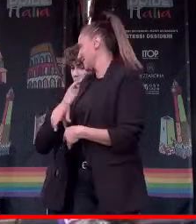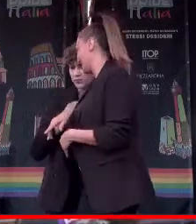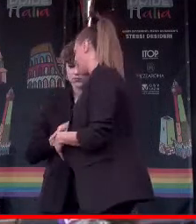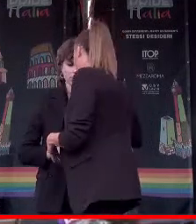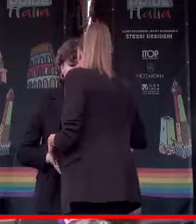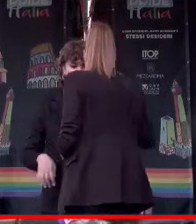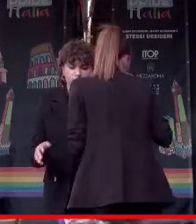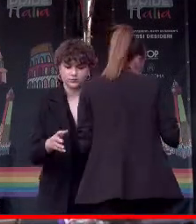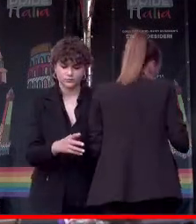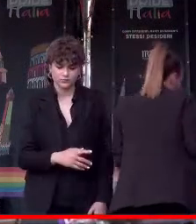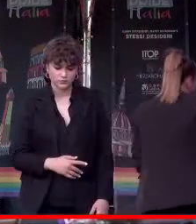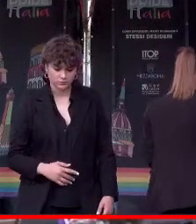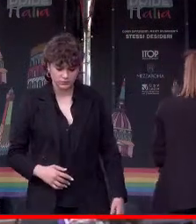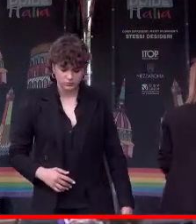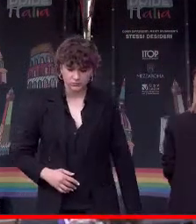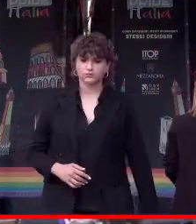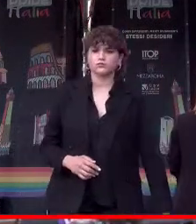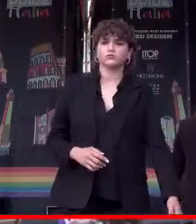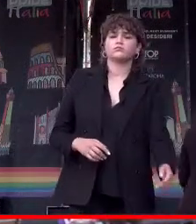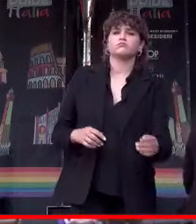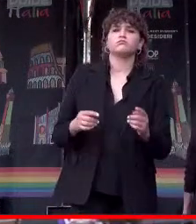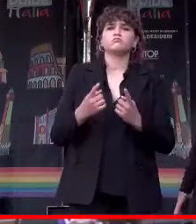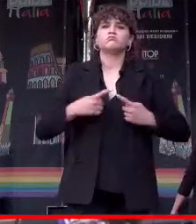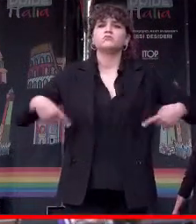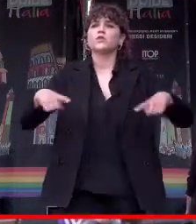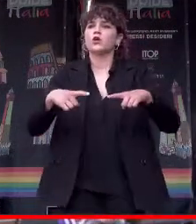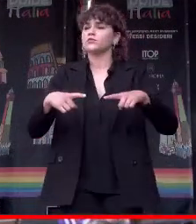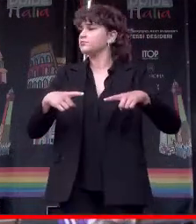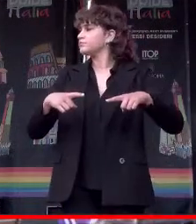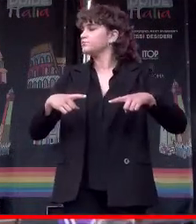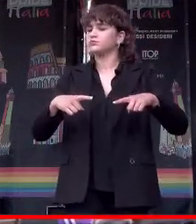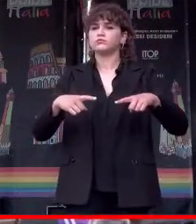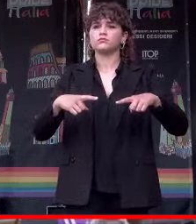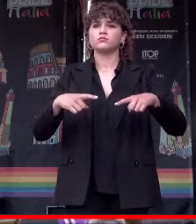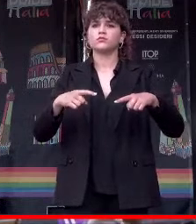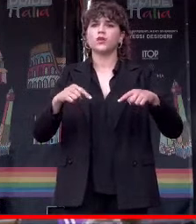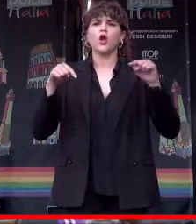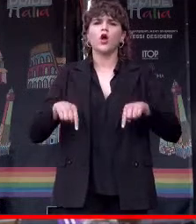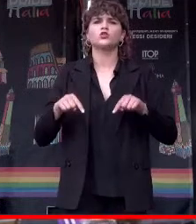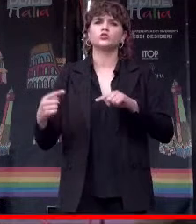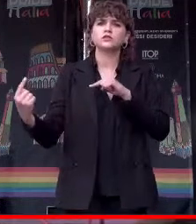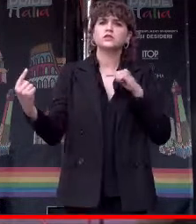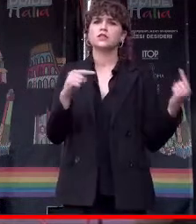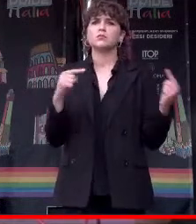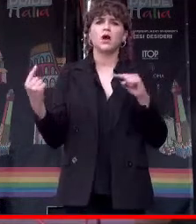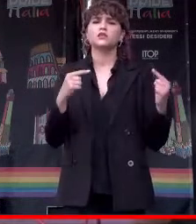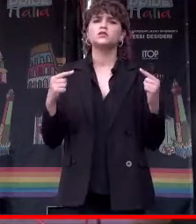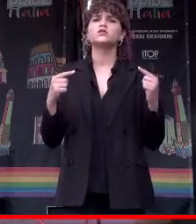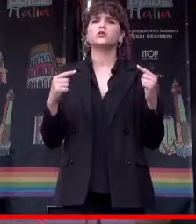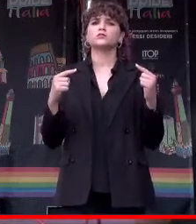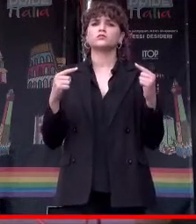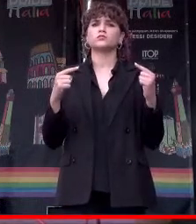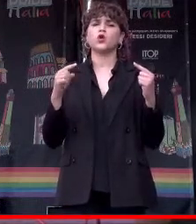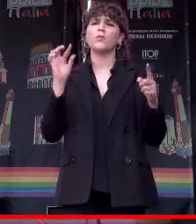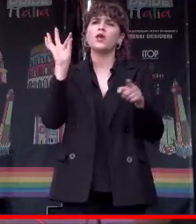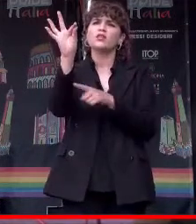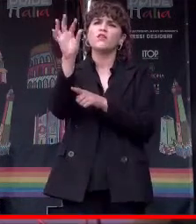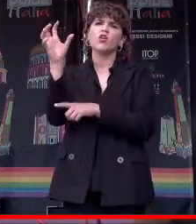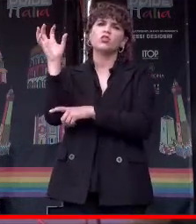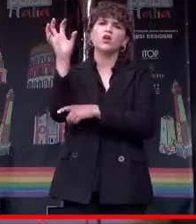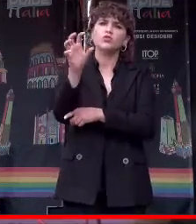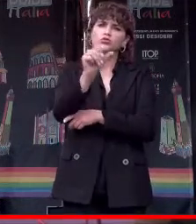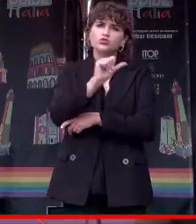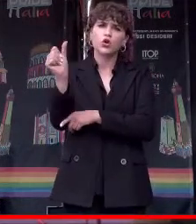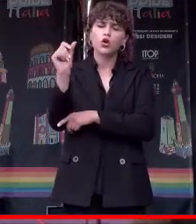Sara, noi praticamente sia le più che anche il dibattito di oggi non vuole essere soltanto una denuncia, ma stiamo